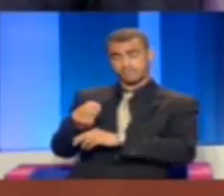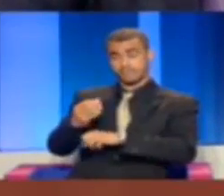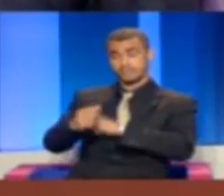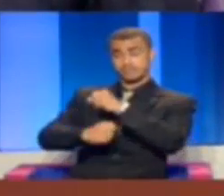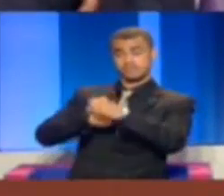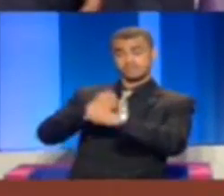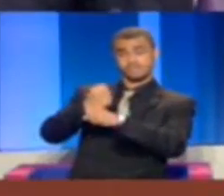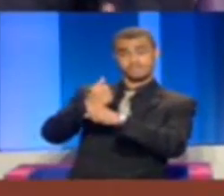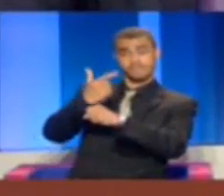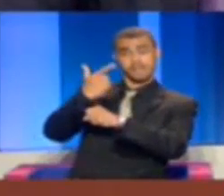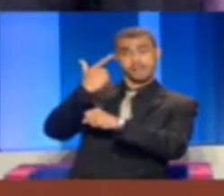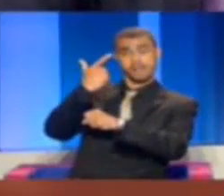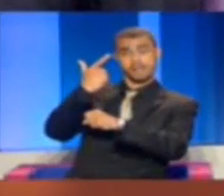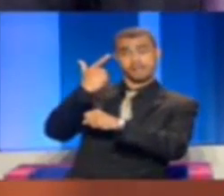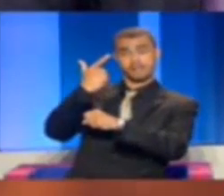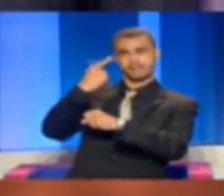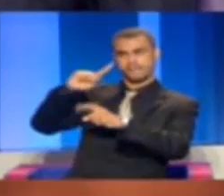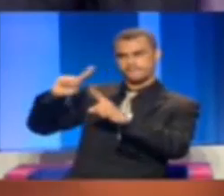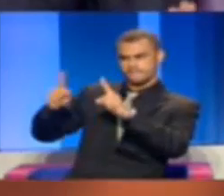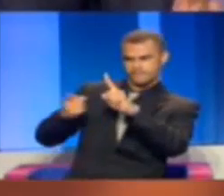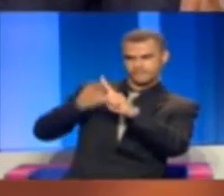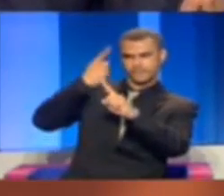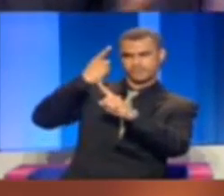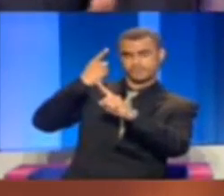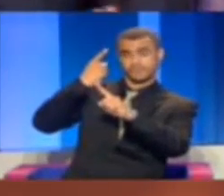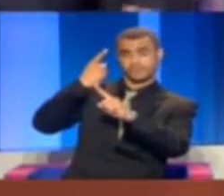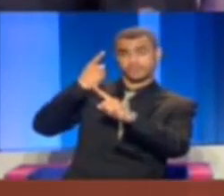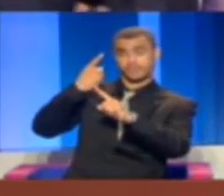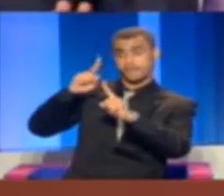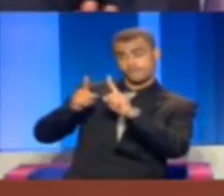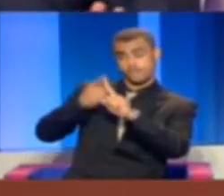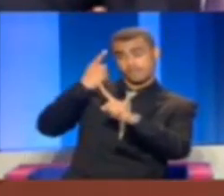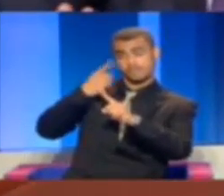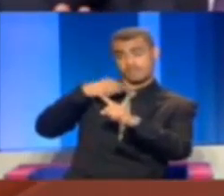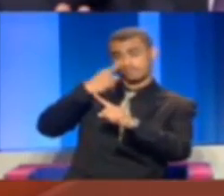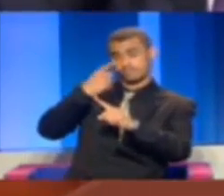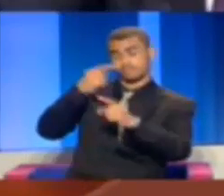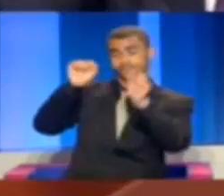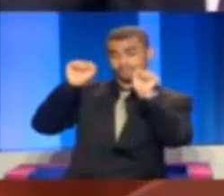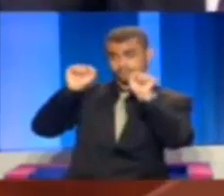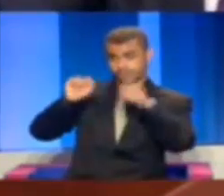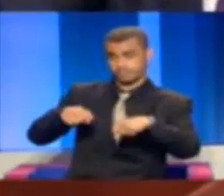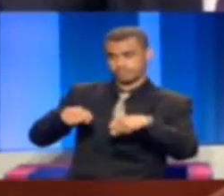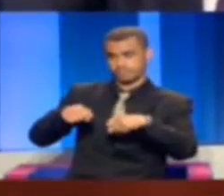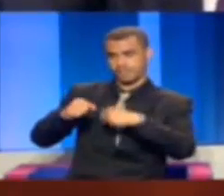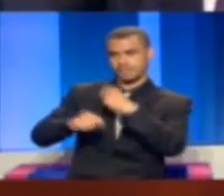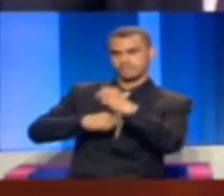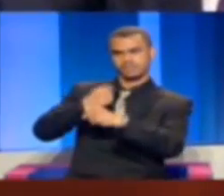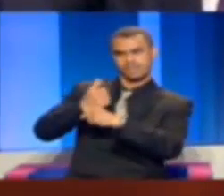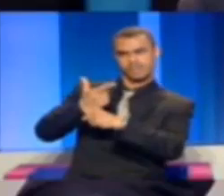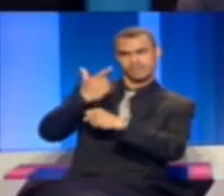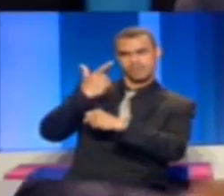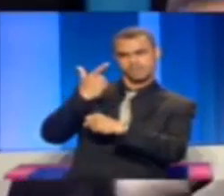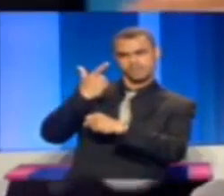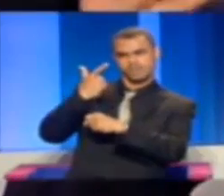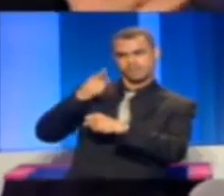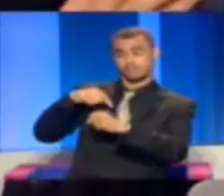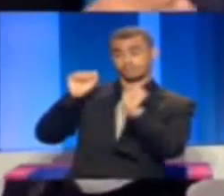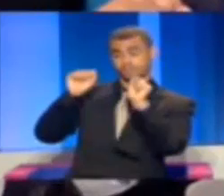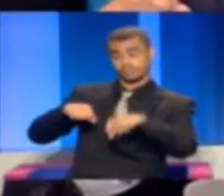حتى السنتين الاولى هما السنتين المهمين في تعلم اللغه والكلام. هادو السنتين